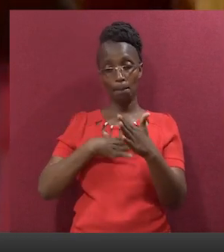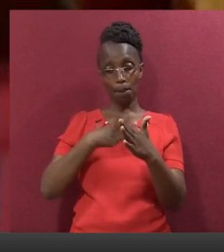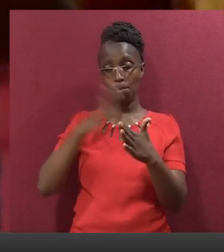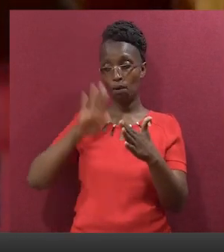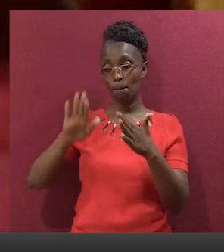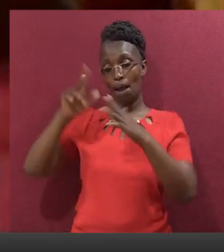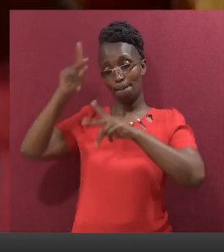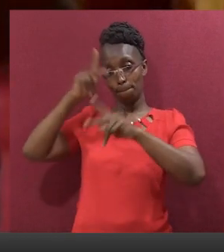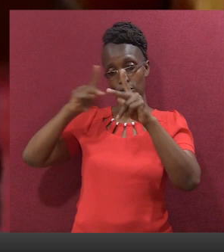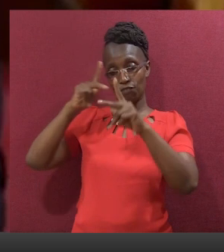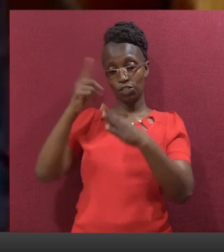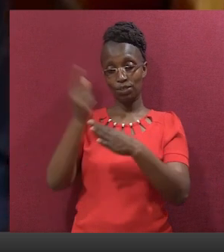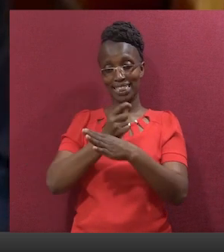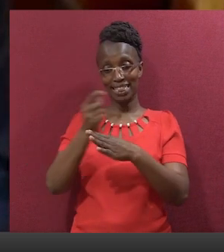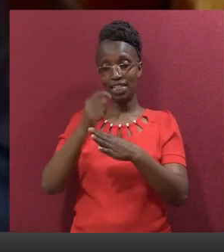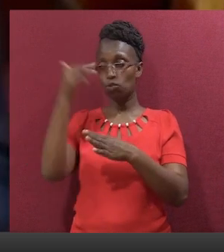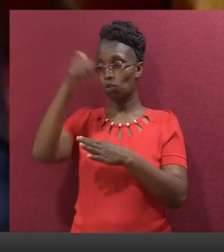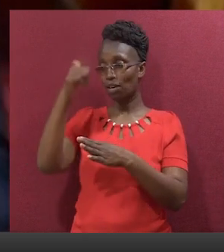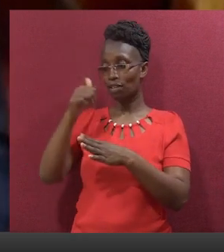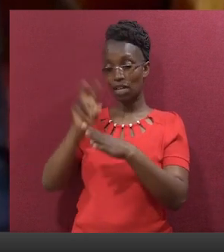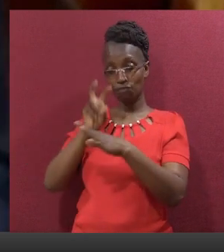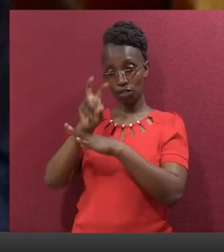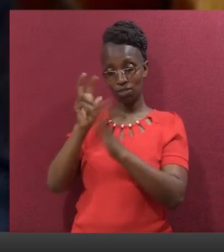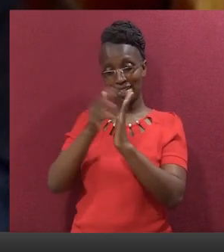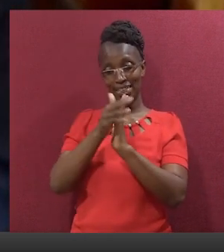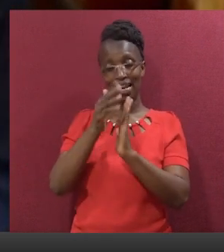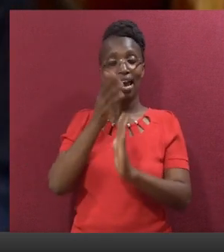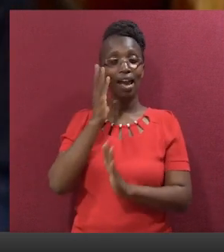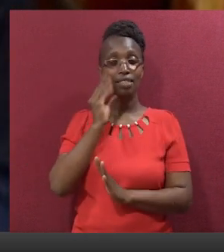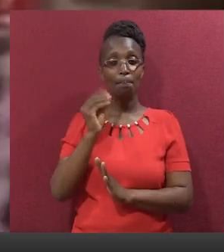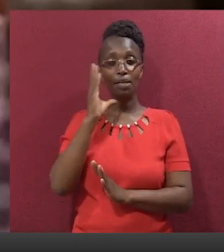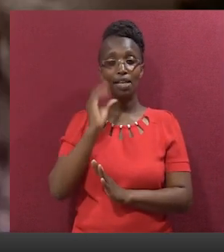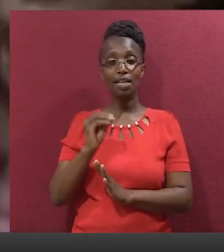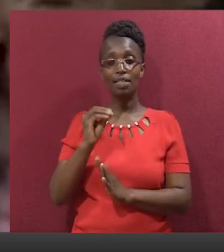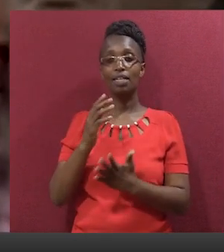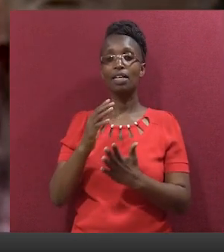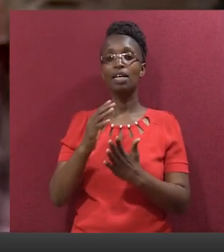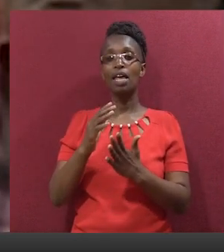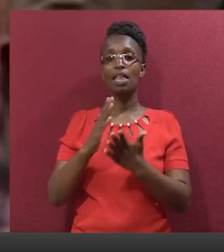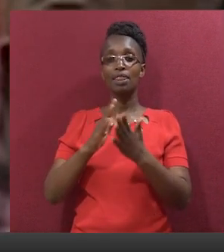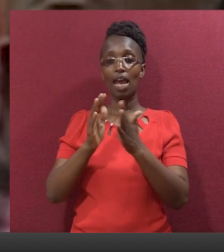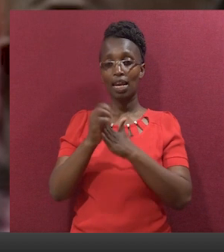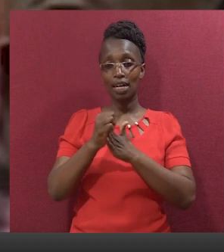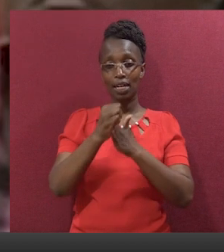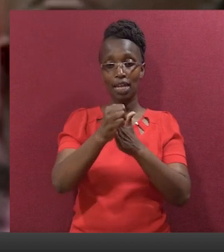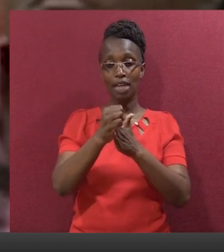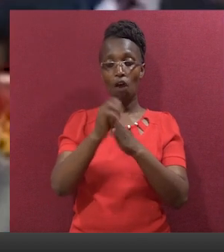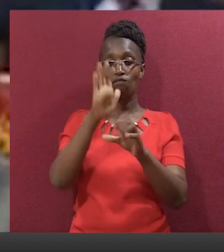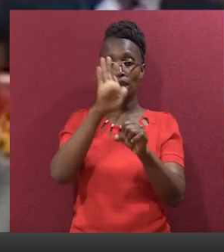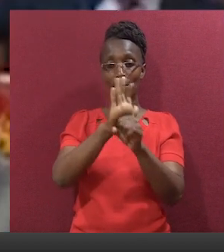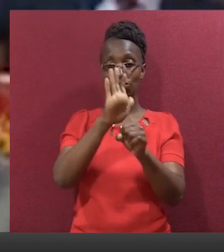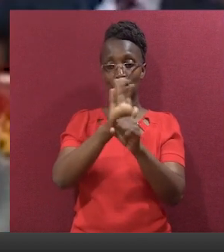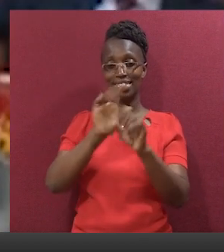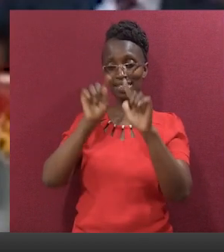the candidates, their professional training. We did look at their experience. Kiongozi wa wengi bungeni Kimani